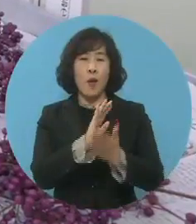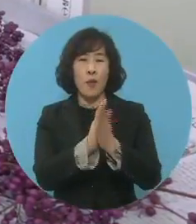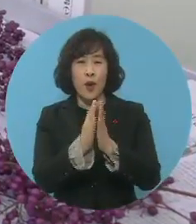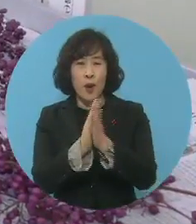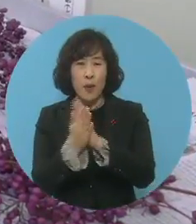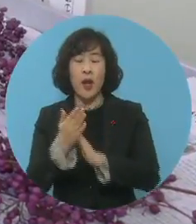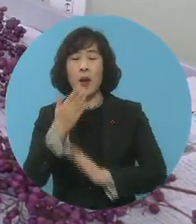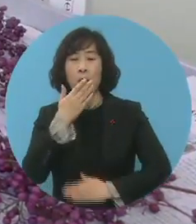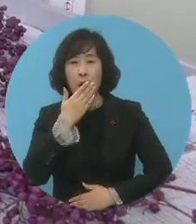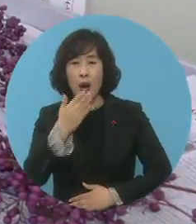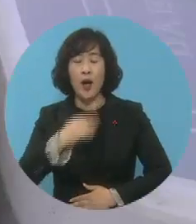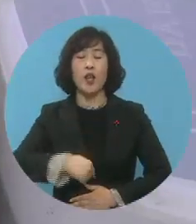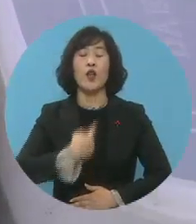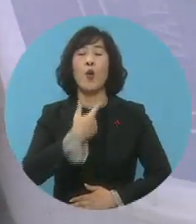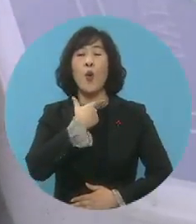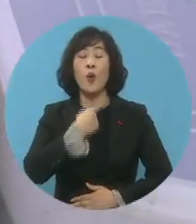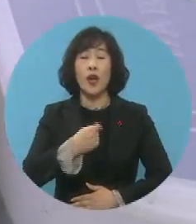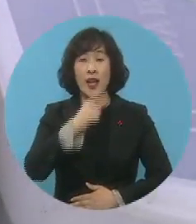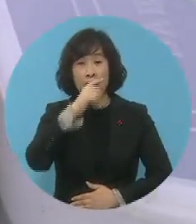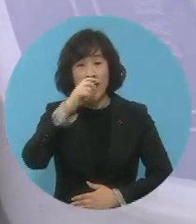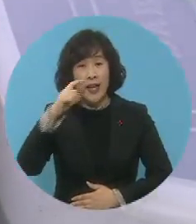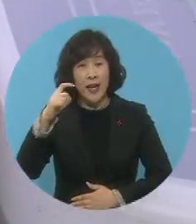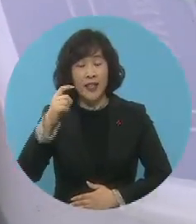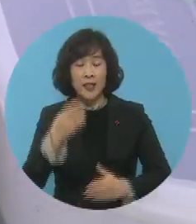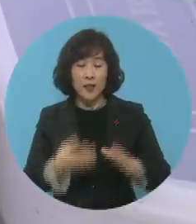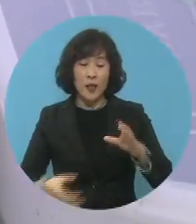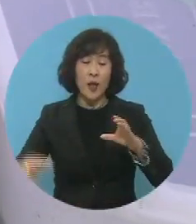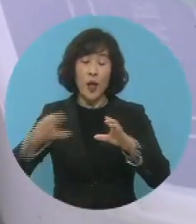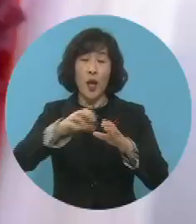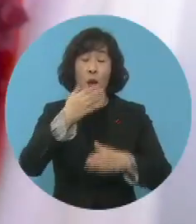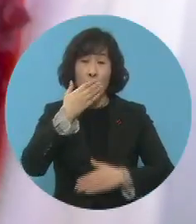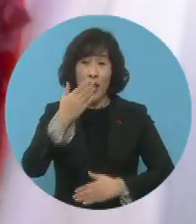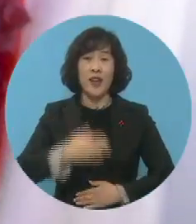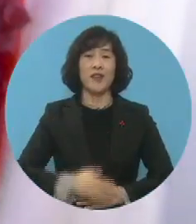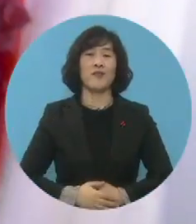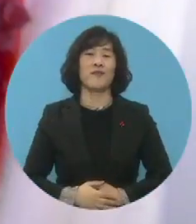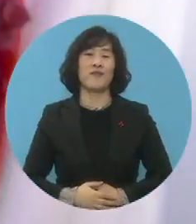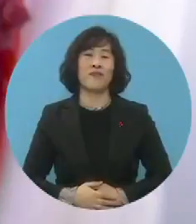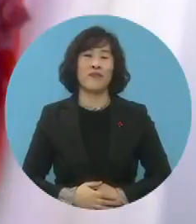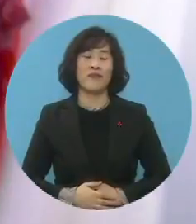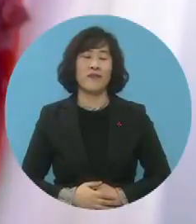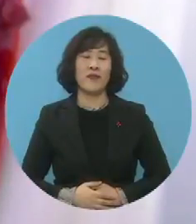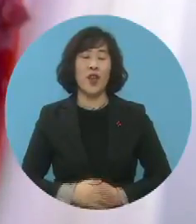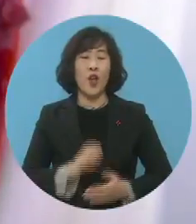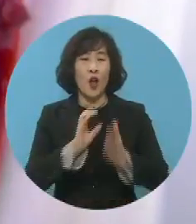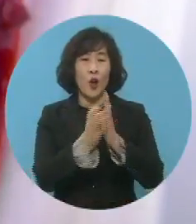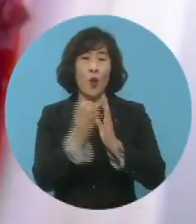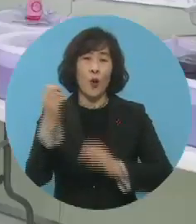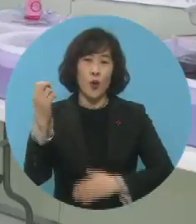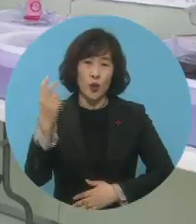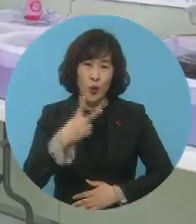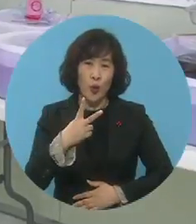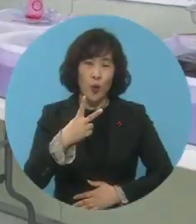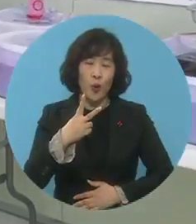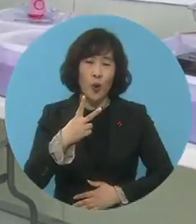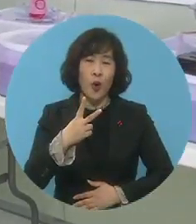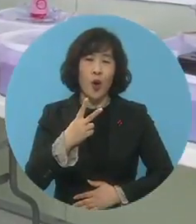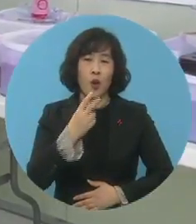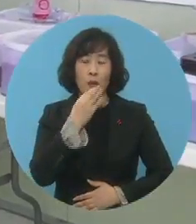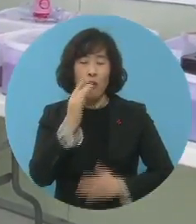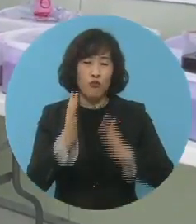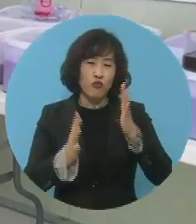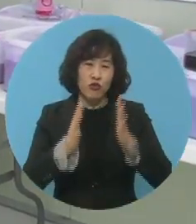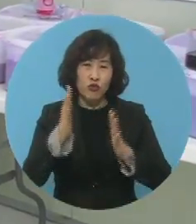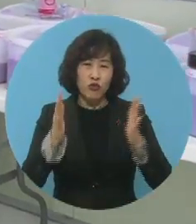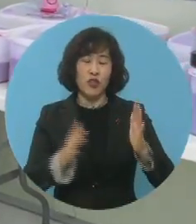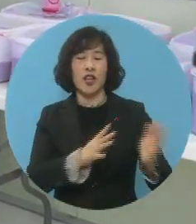예쁘게 피었을 때 탈색, 염색, 보존액 처리 등의 과정을 거칩니다. 생화의 질감과 색감이 오래가고